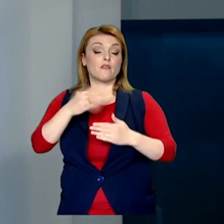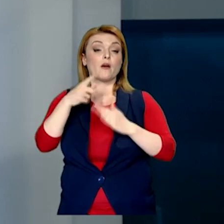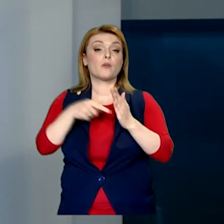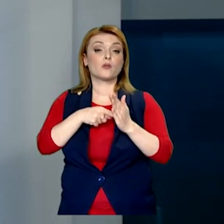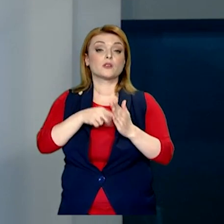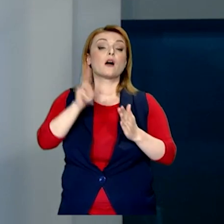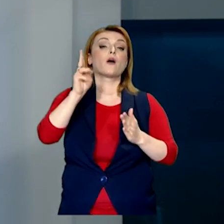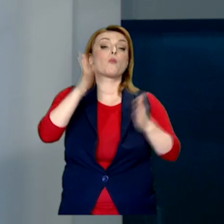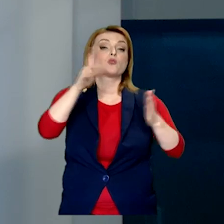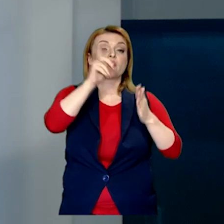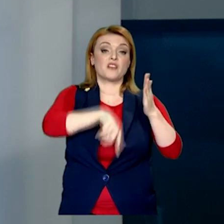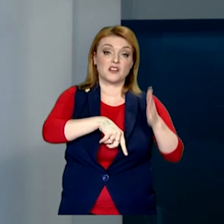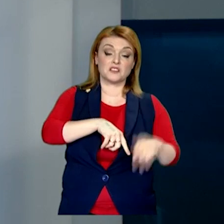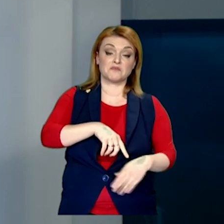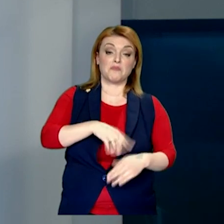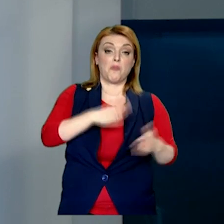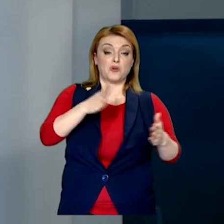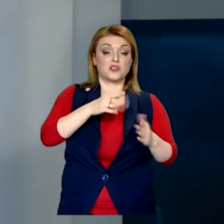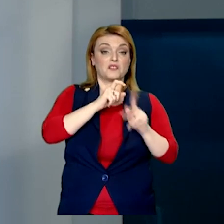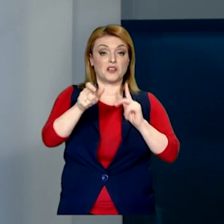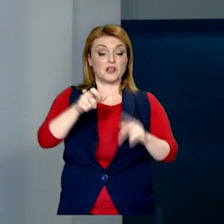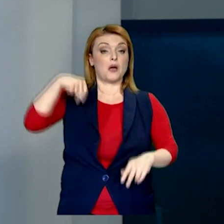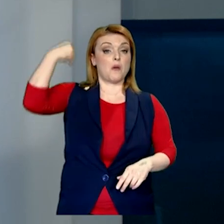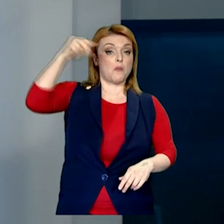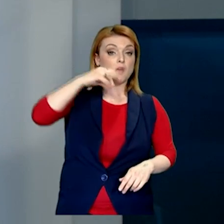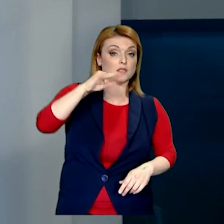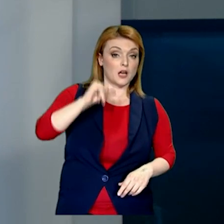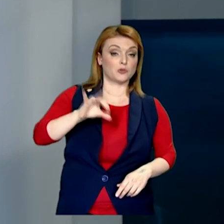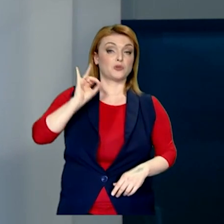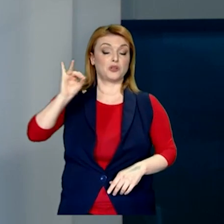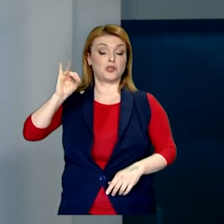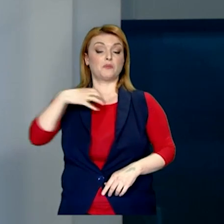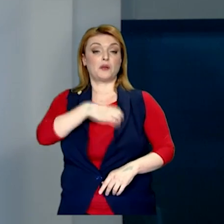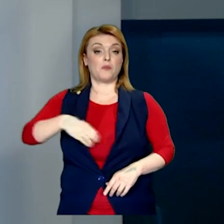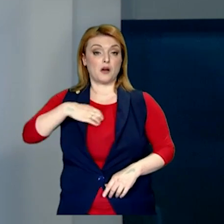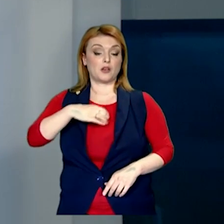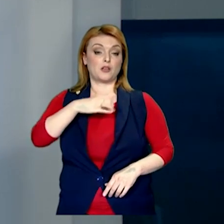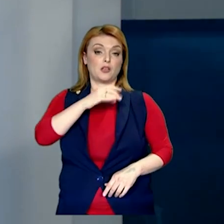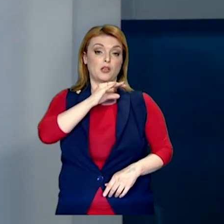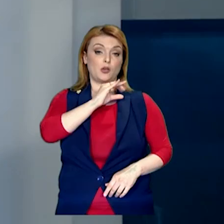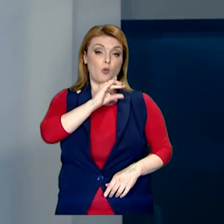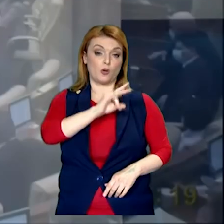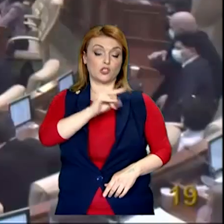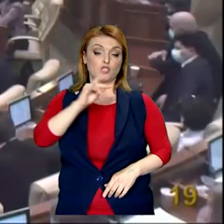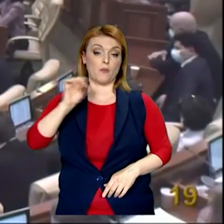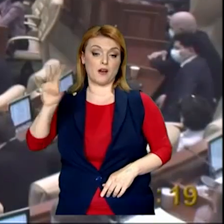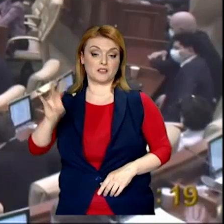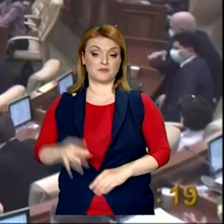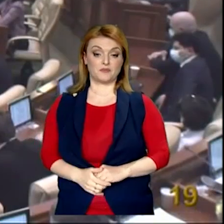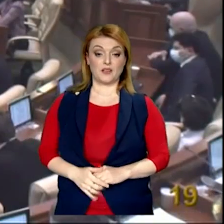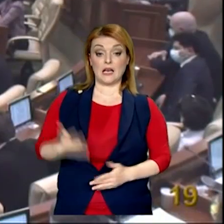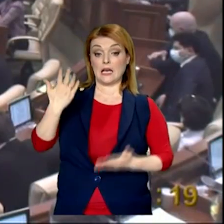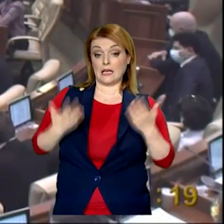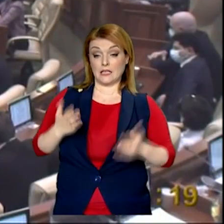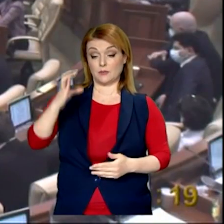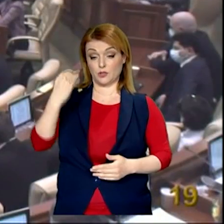statului Maia Sandu, primarul capitalei Ion Ceban și președintele de onoare al PSRM Igor Dodon. Dacă